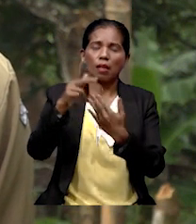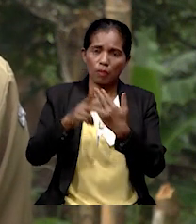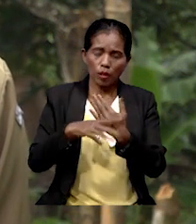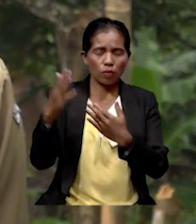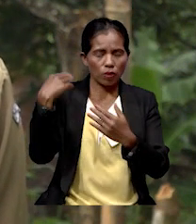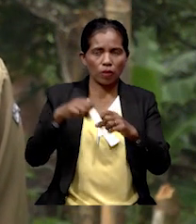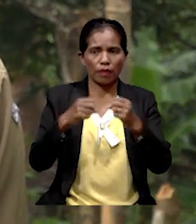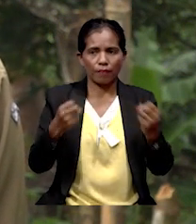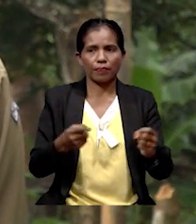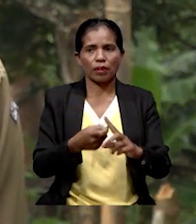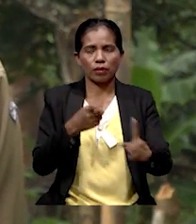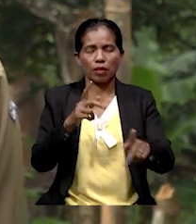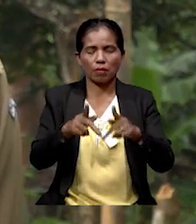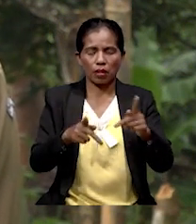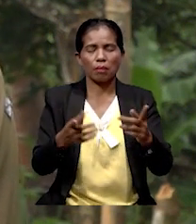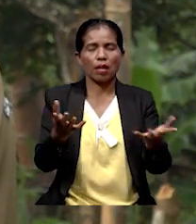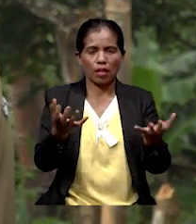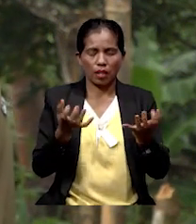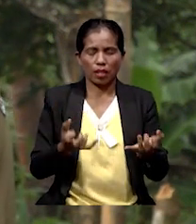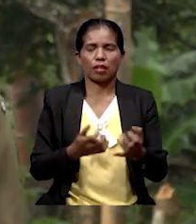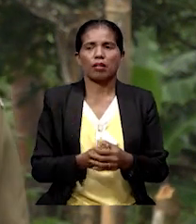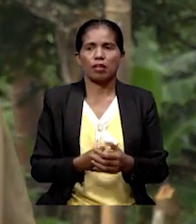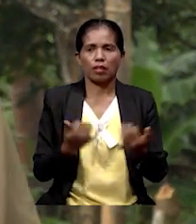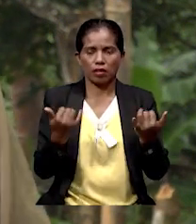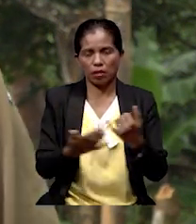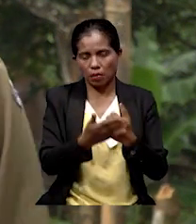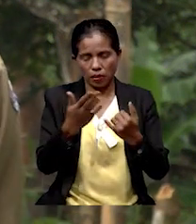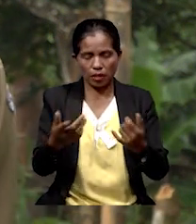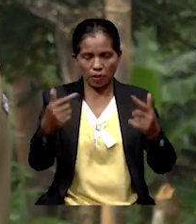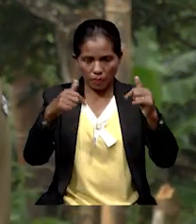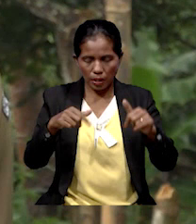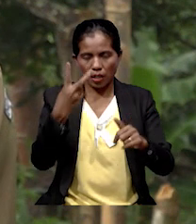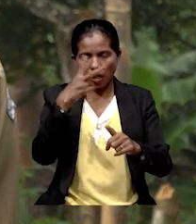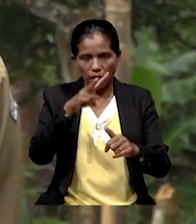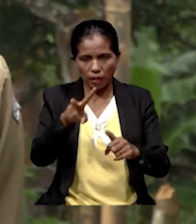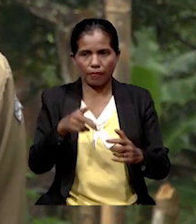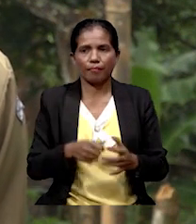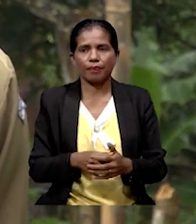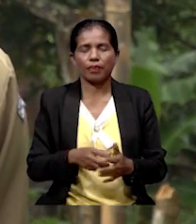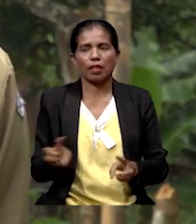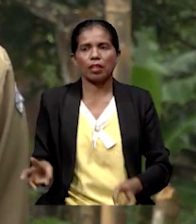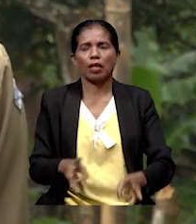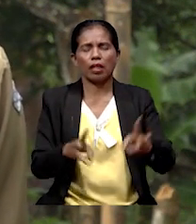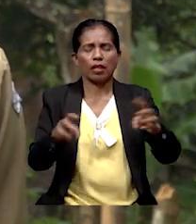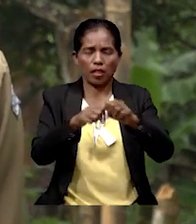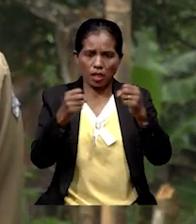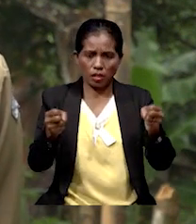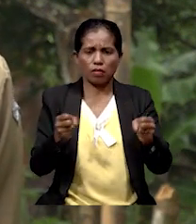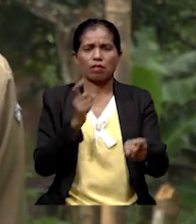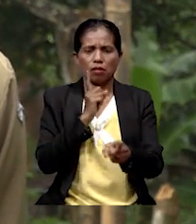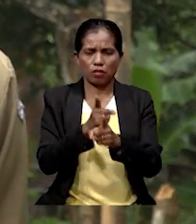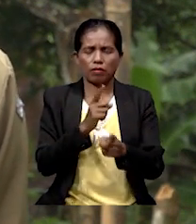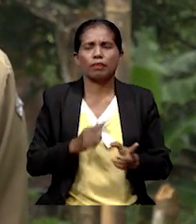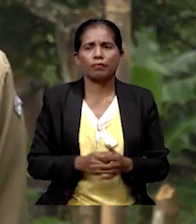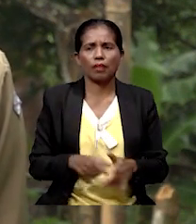ne inisiatif komunidad ini ni rasik. Mako hin lorong ita bosir mos bele mai hare katak dalan ne atebes. I am